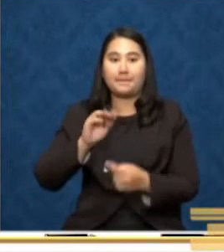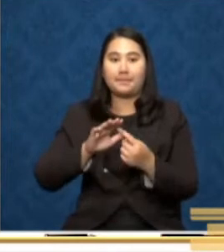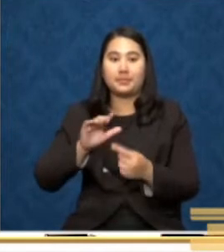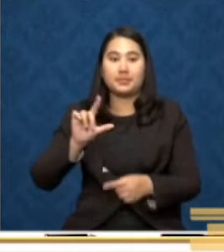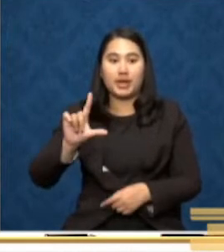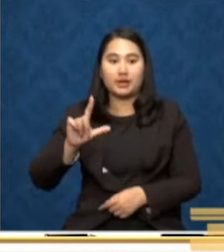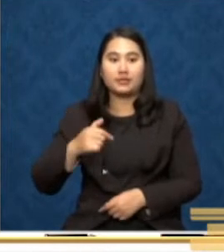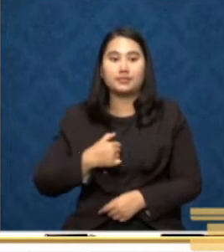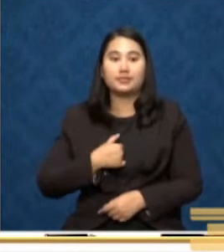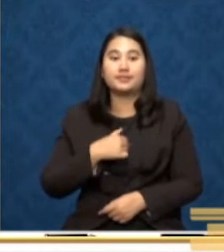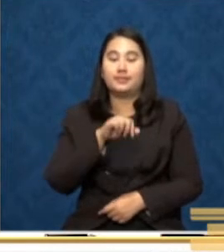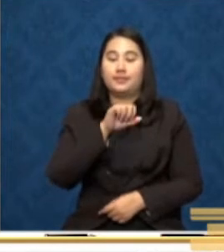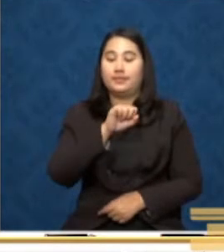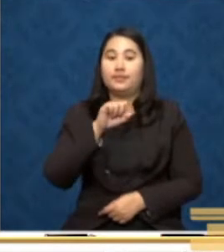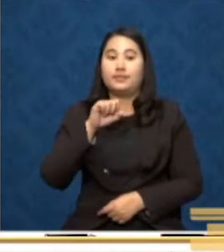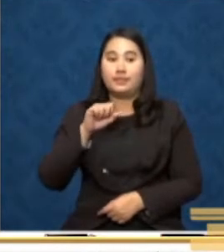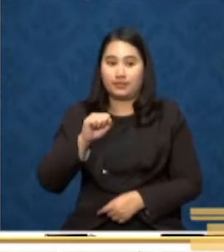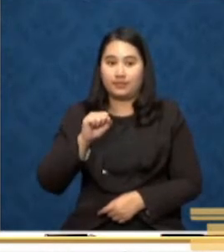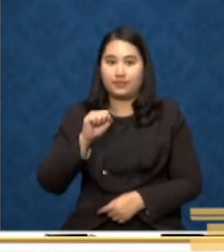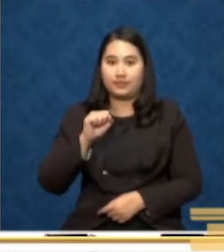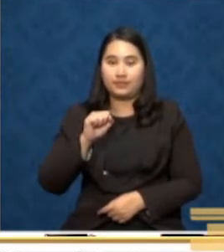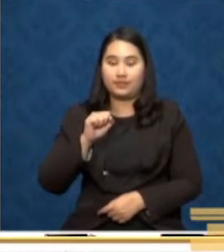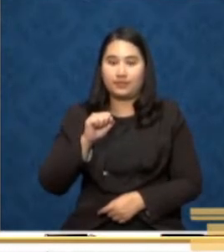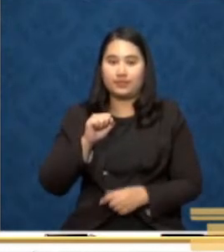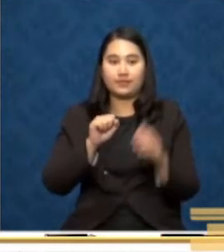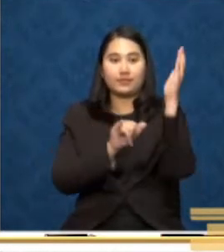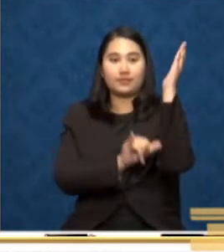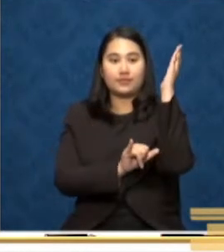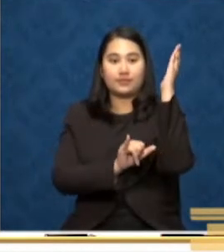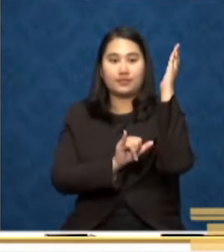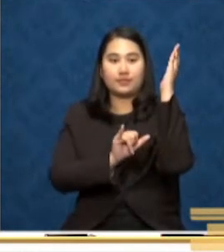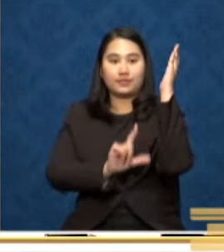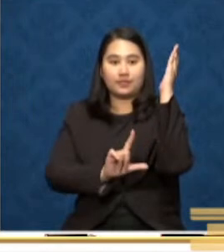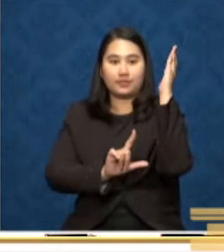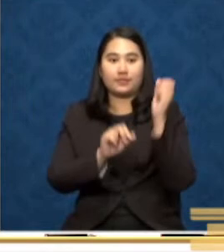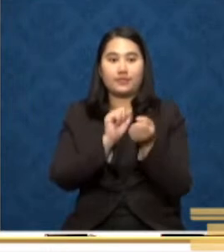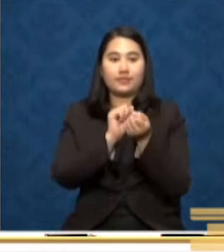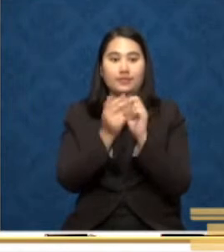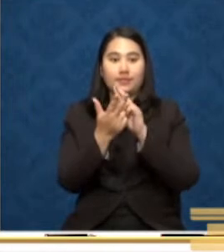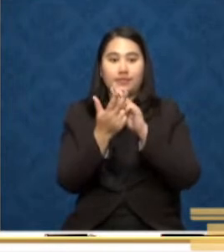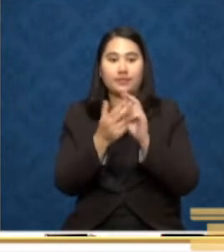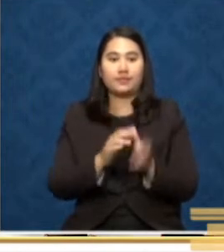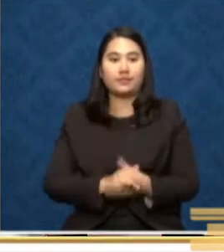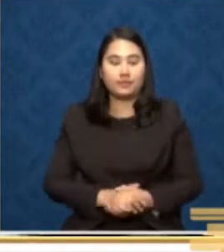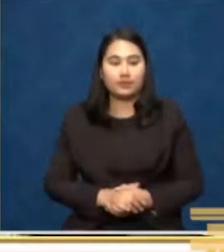สภาผู้แทนราษฎรเขต1จังหวัดยะลาพรรคประชาชาติ